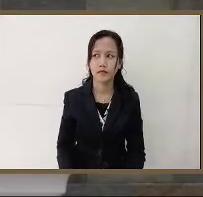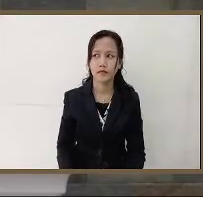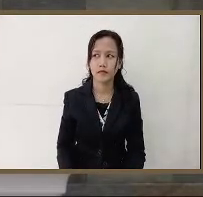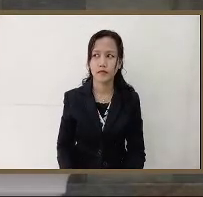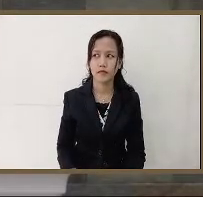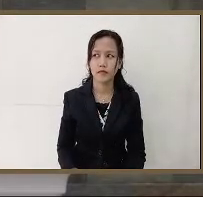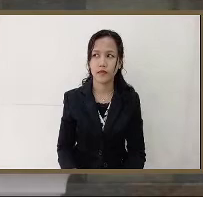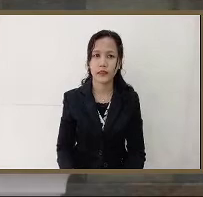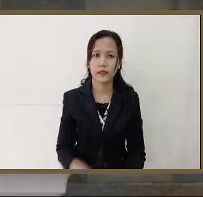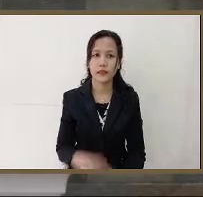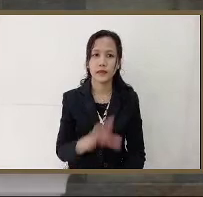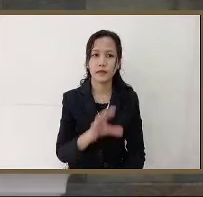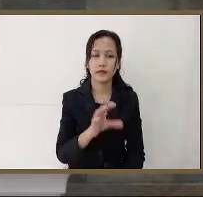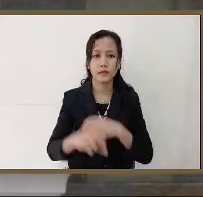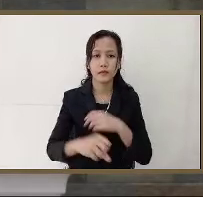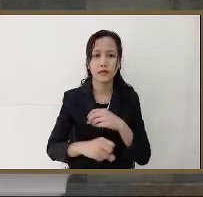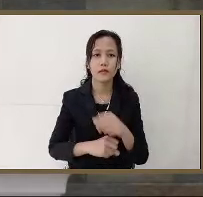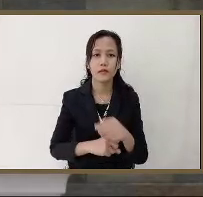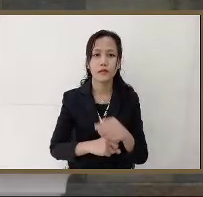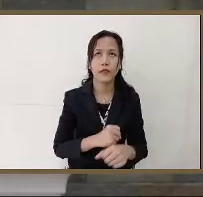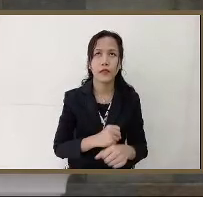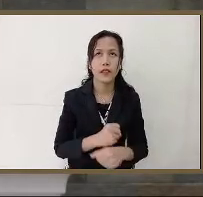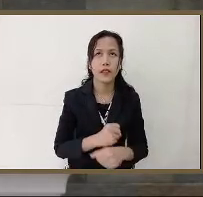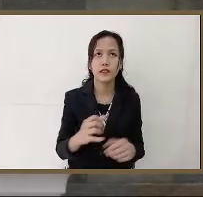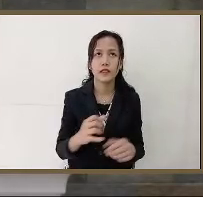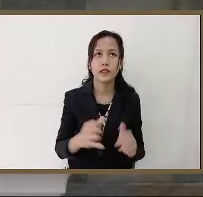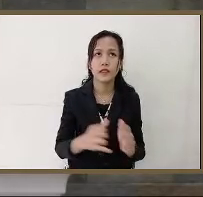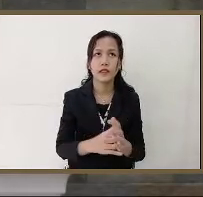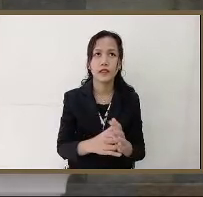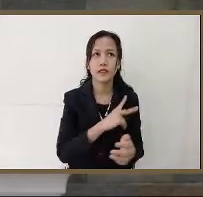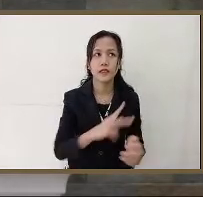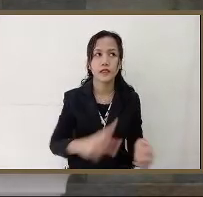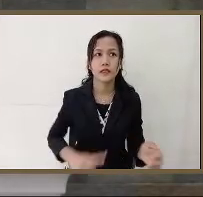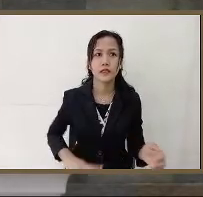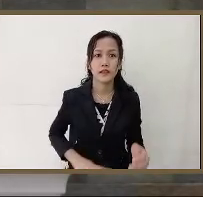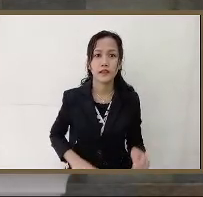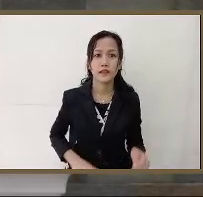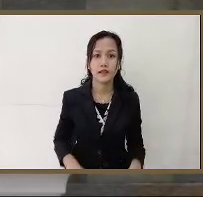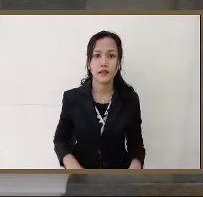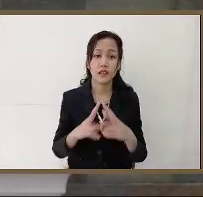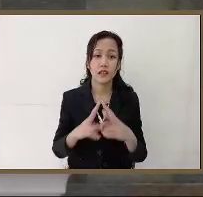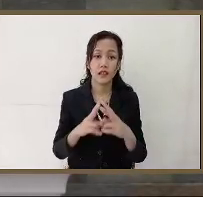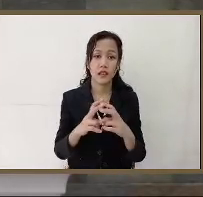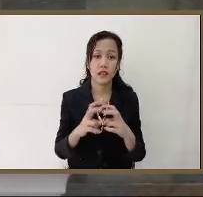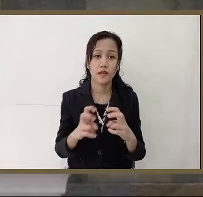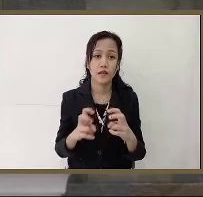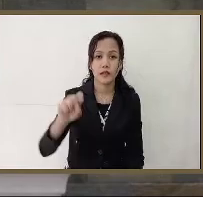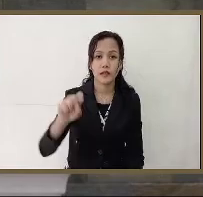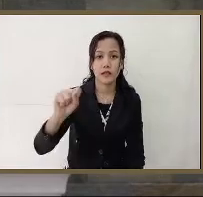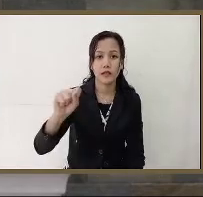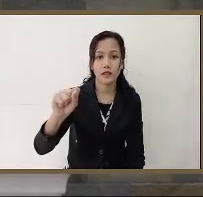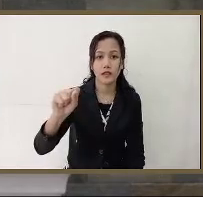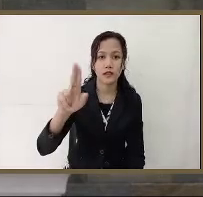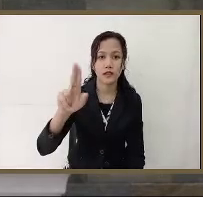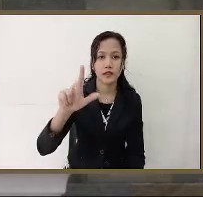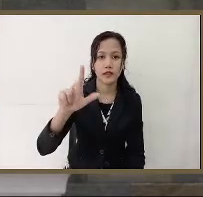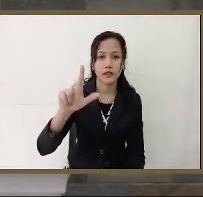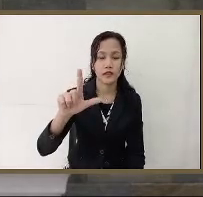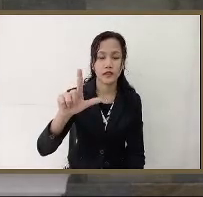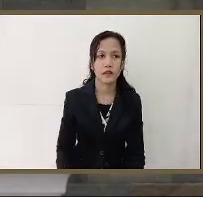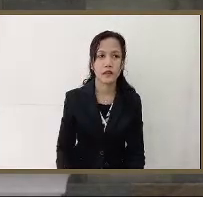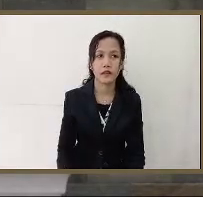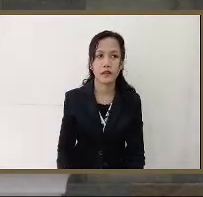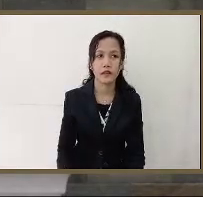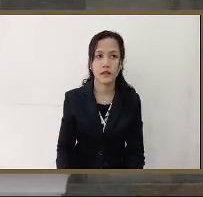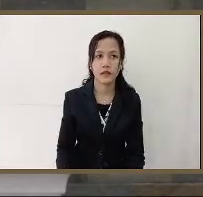divided. Mula pa rin lahat sa Diyos. Bagamat si Saul is after a man's heart, but yet, ay after